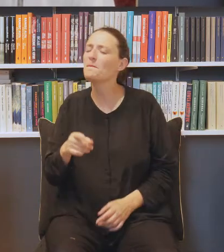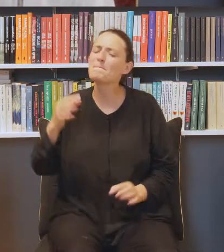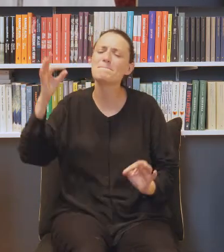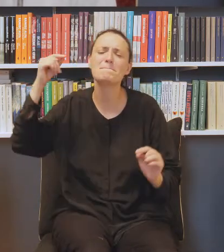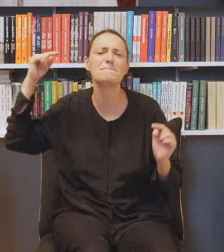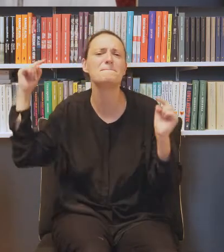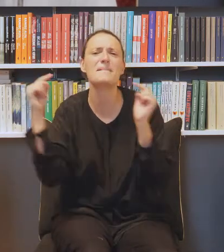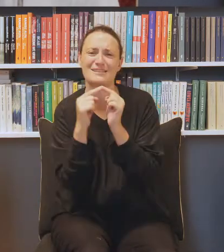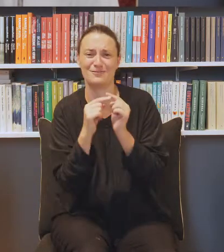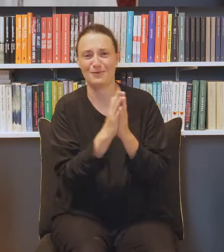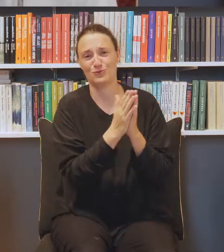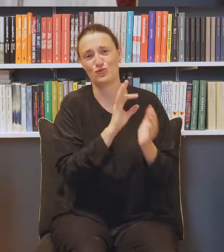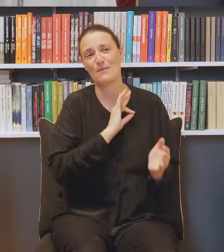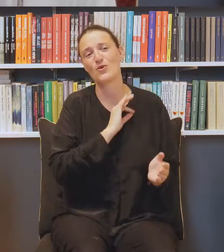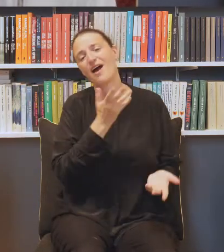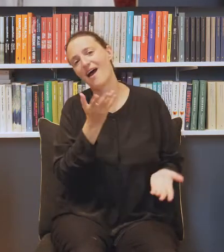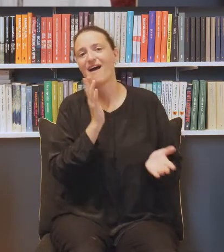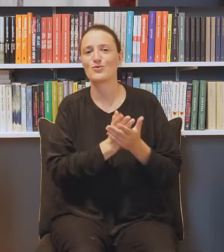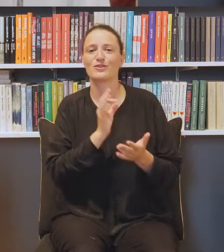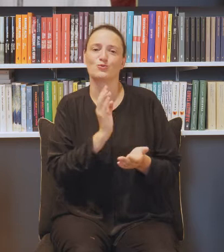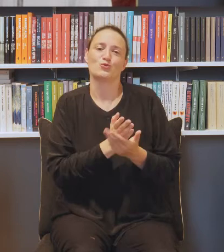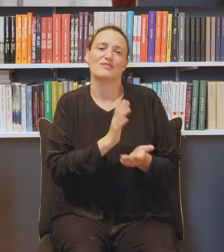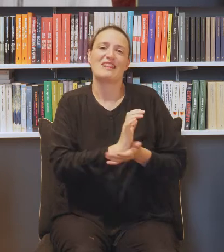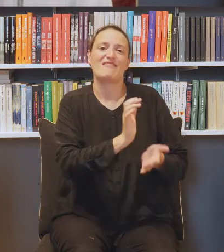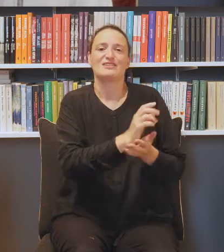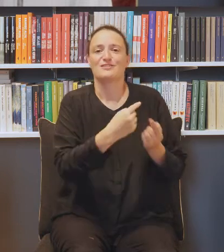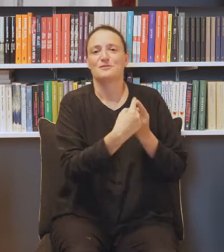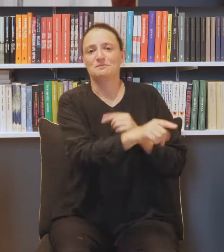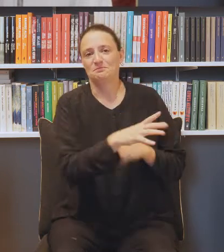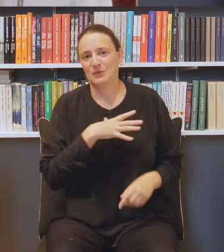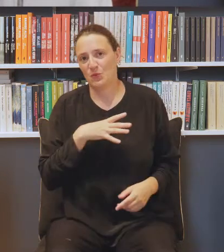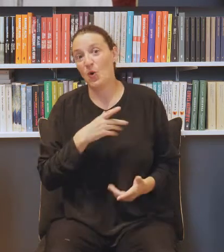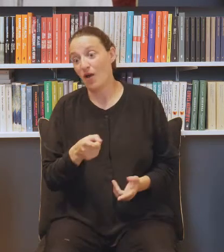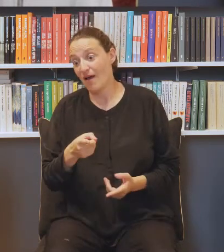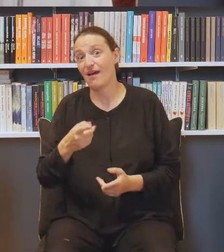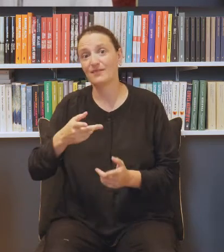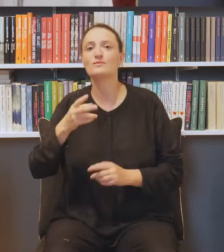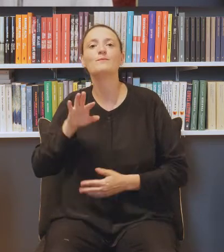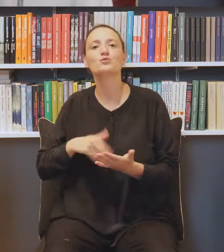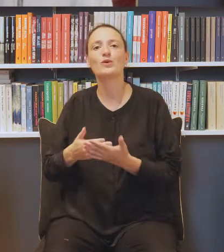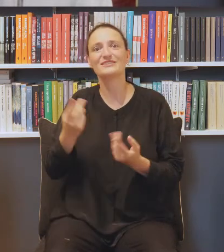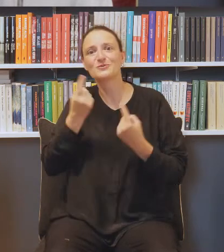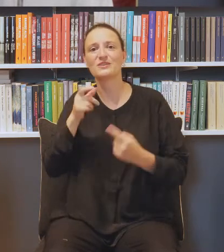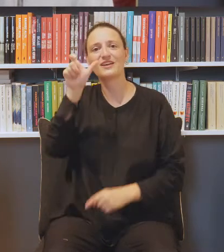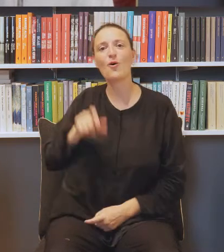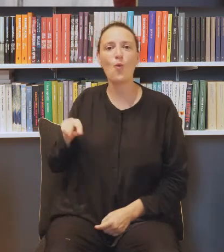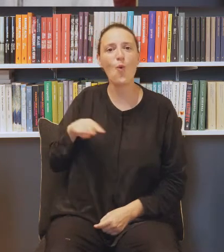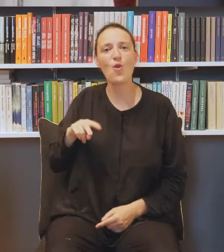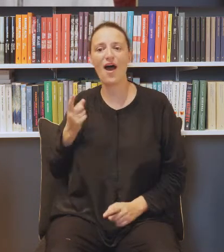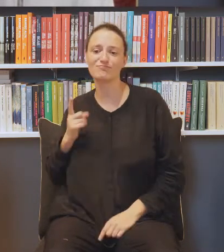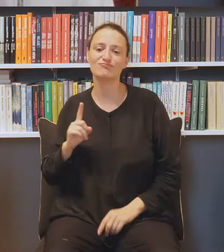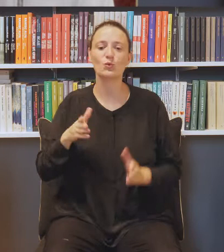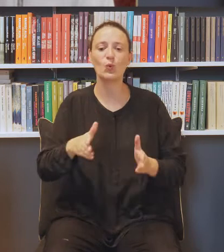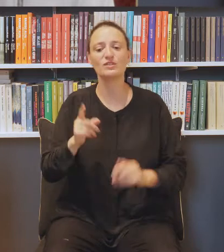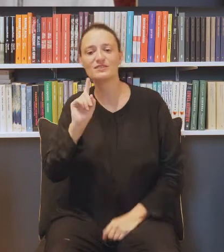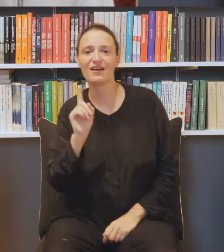To było idealne na koniec, że Ula idzie tą ulicą i jeszcze ten cmentarz pod ulicą. No ale nie udało się. Niestety książka